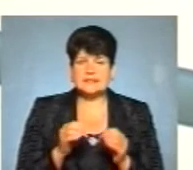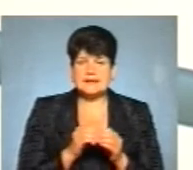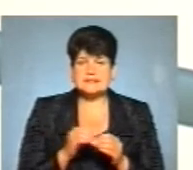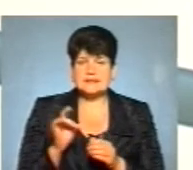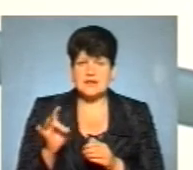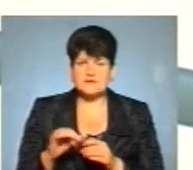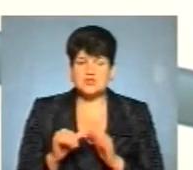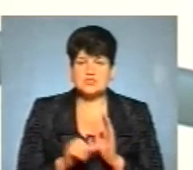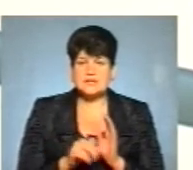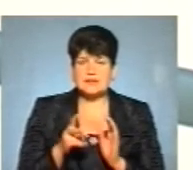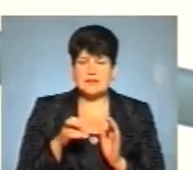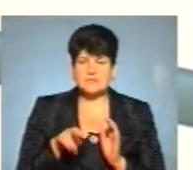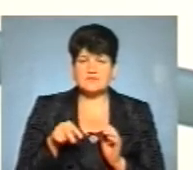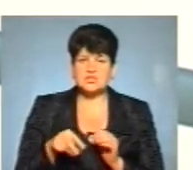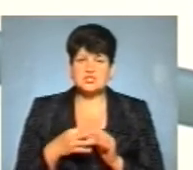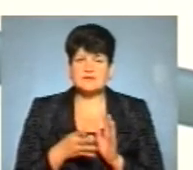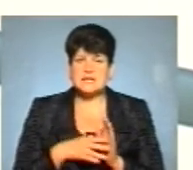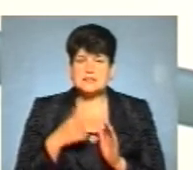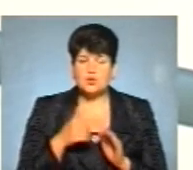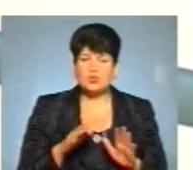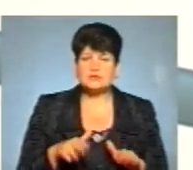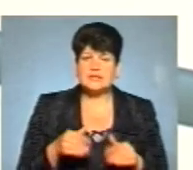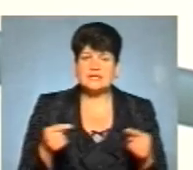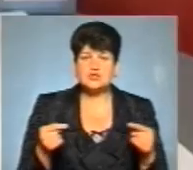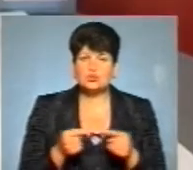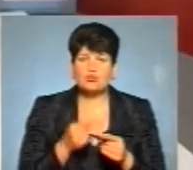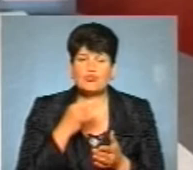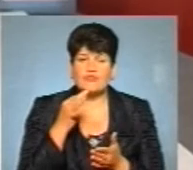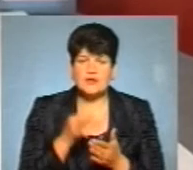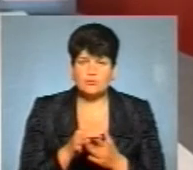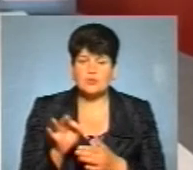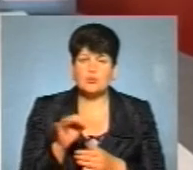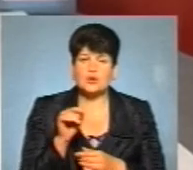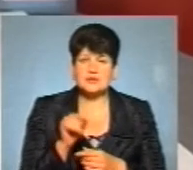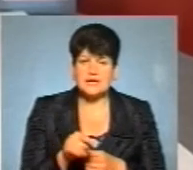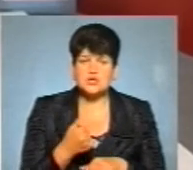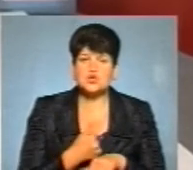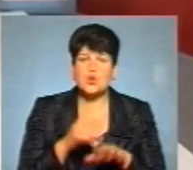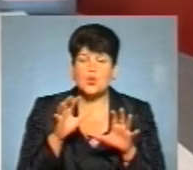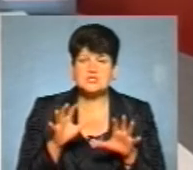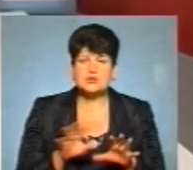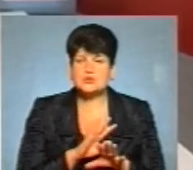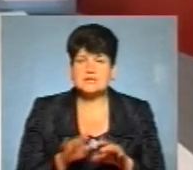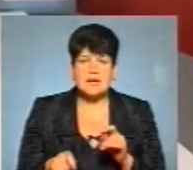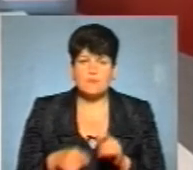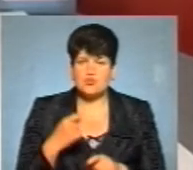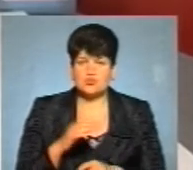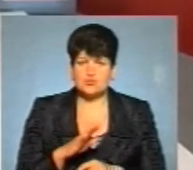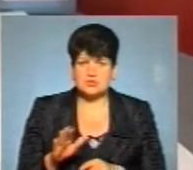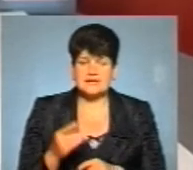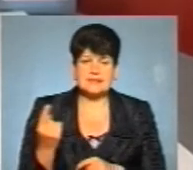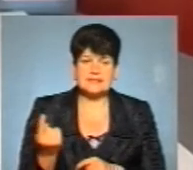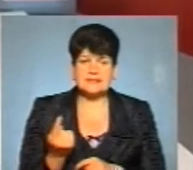від 16 липня 2019 року дала чітку відповідь про те, що Конституція непорушна, стаття непорушна,